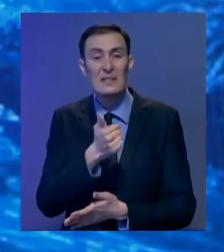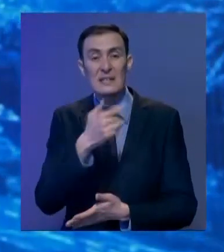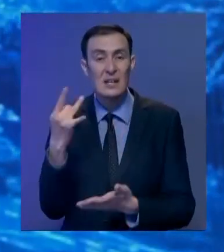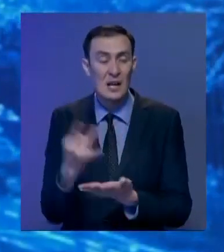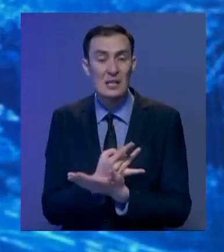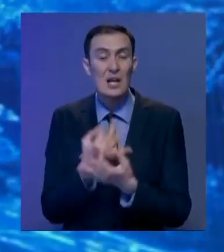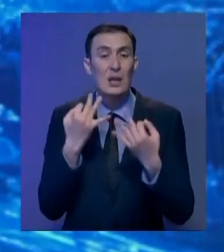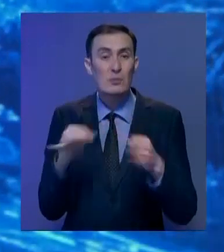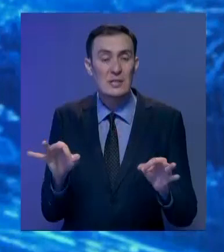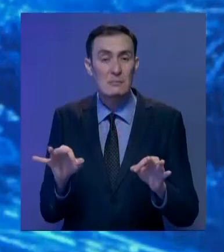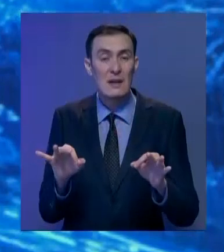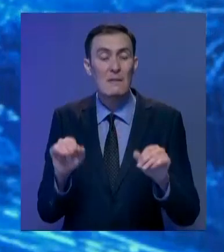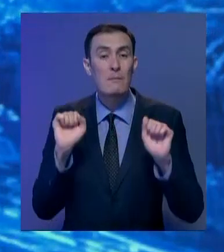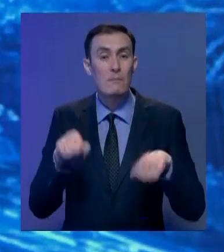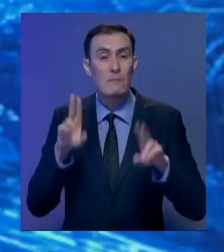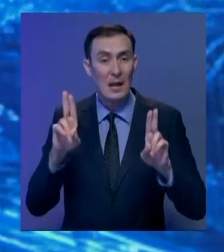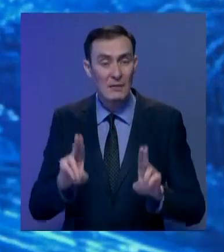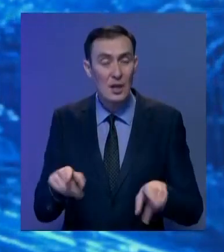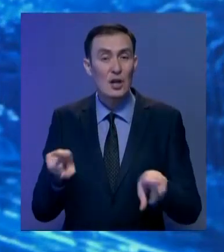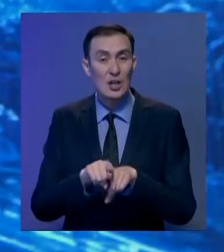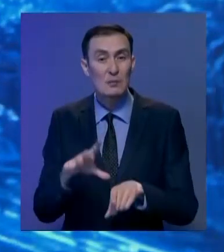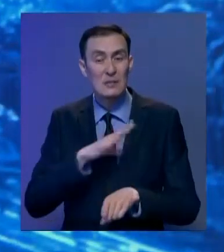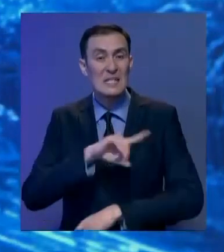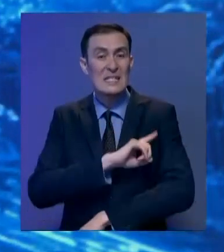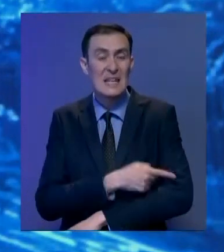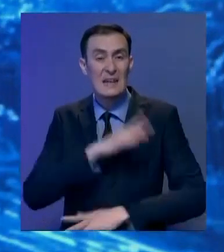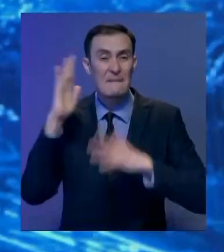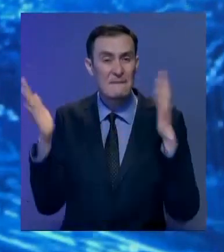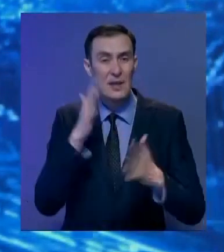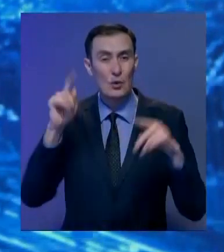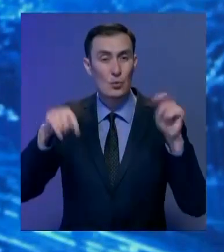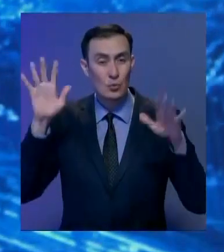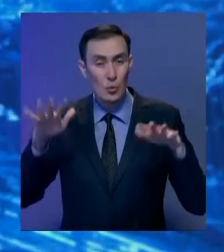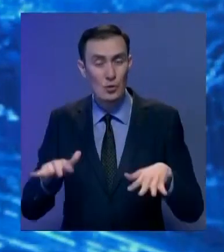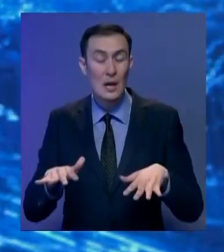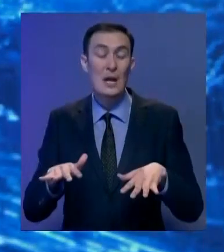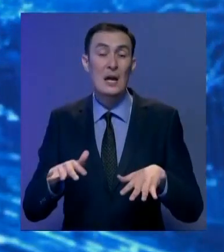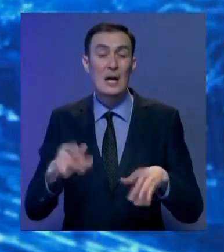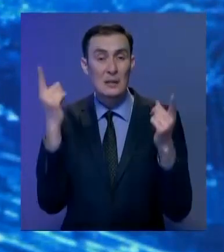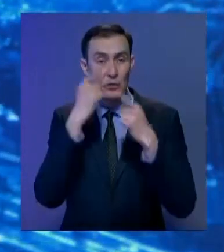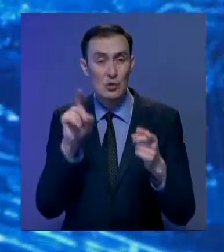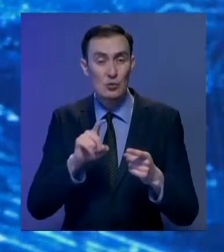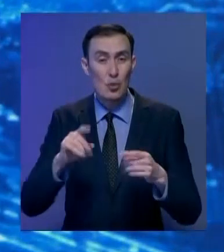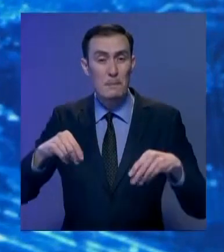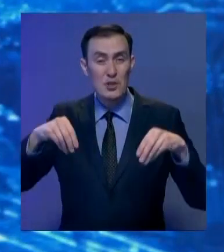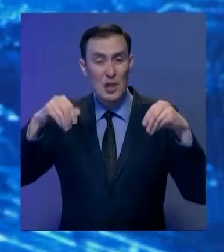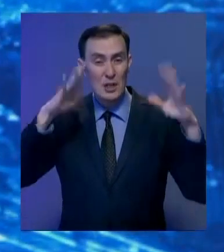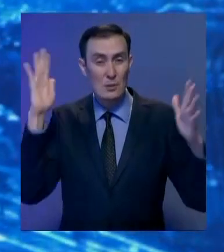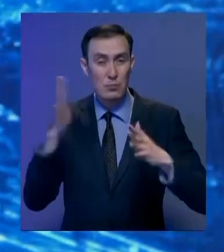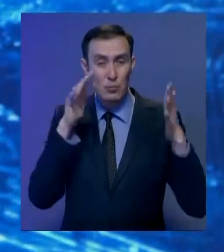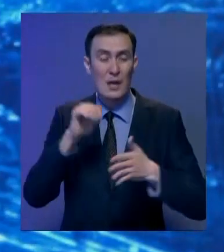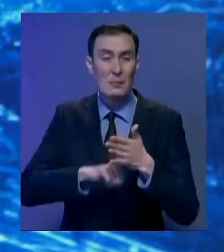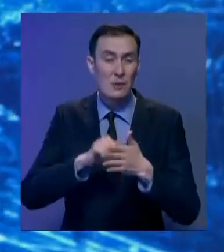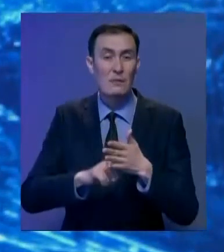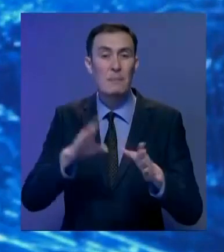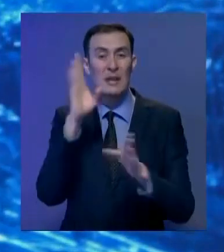раз допустимые нормы. К тому же ее сопровождали сильный ветер и дождь. Власти страны отмечают, что песчаные бури вызваны в